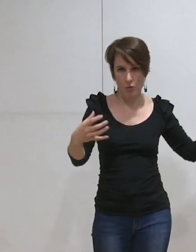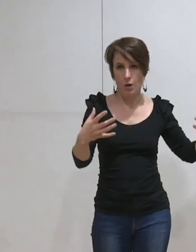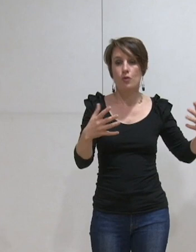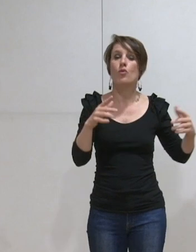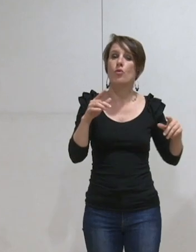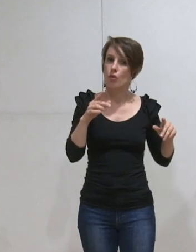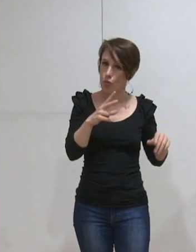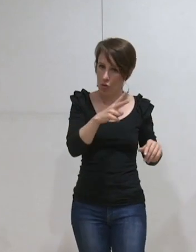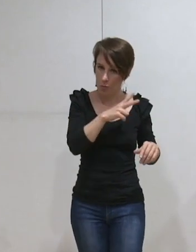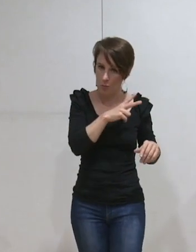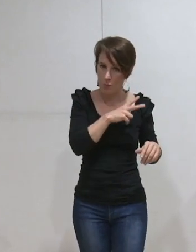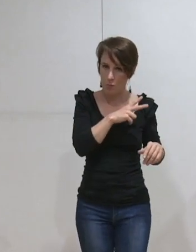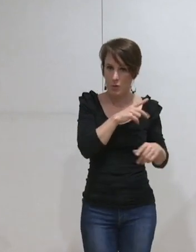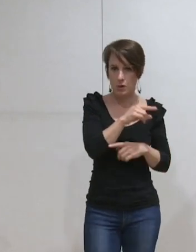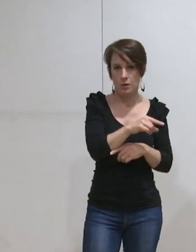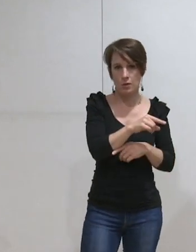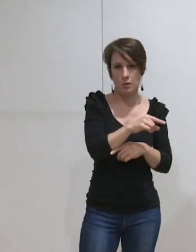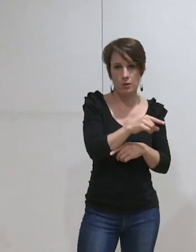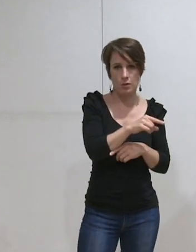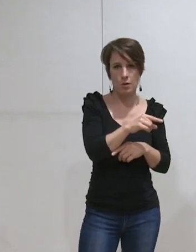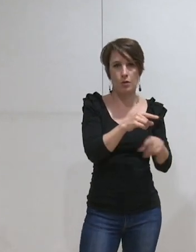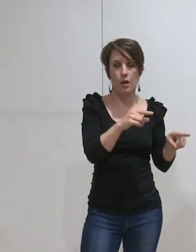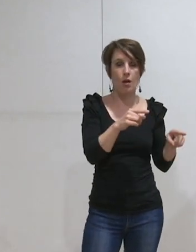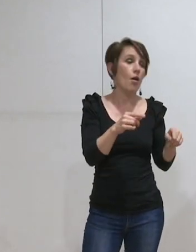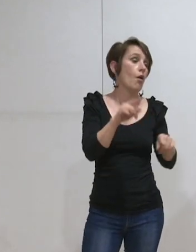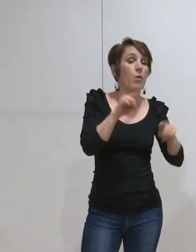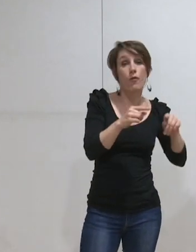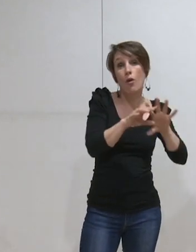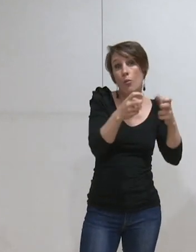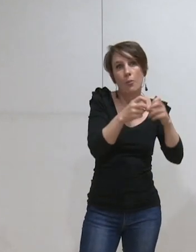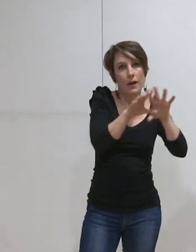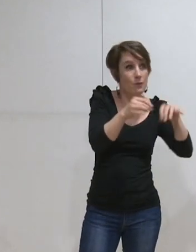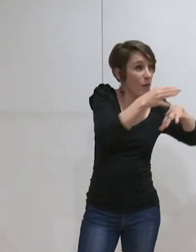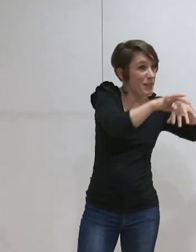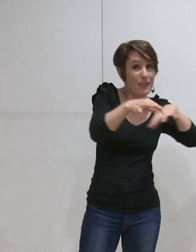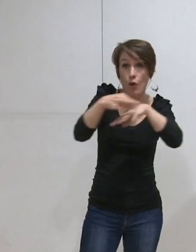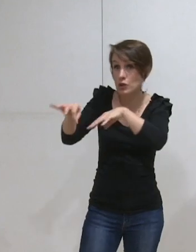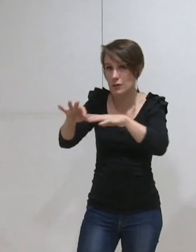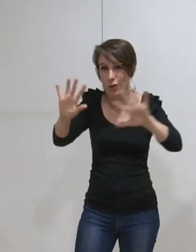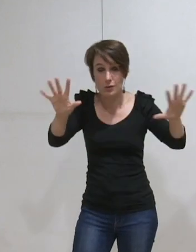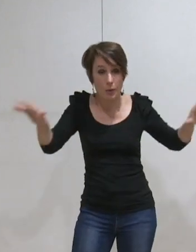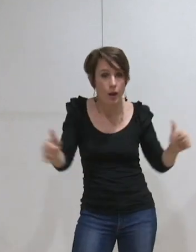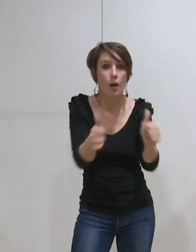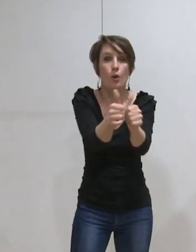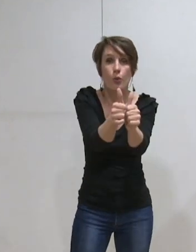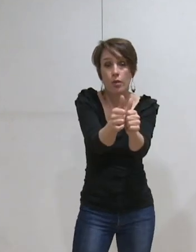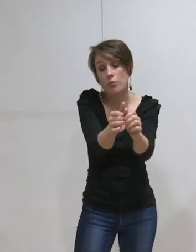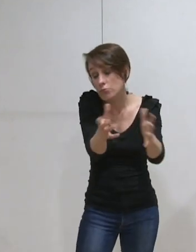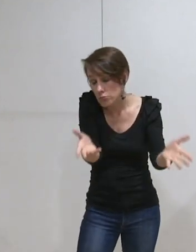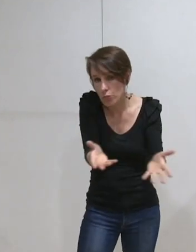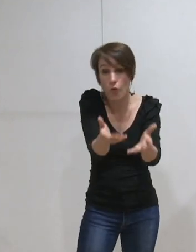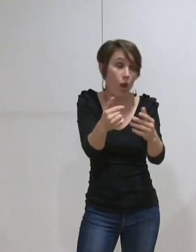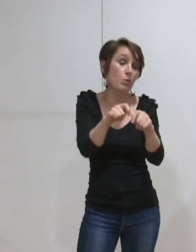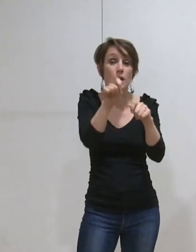installées le taux de de décohabitation et de recomposition familiale euh n'évolue plus beaucoup et puis